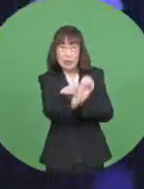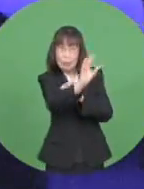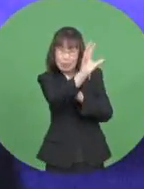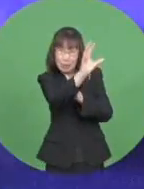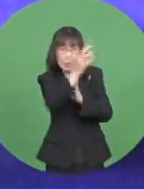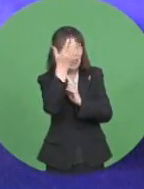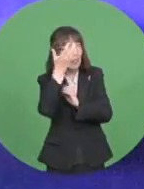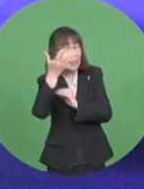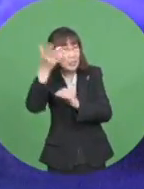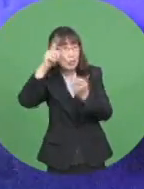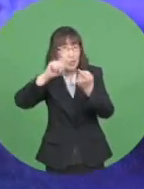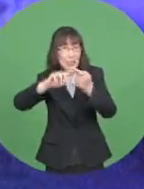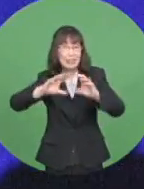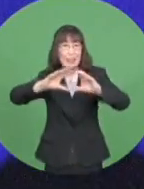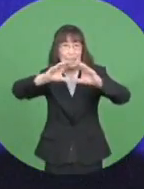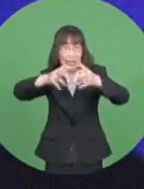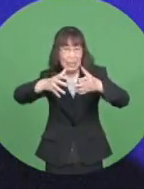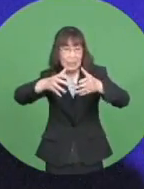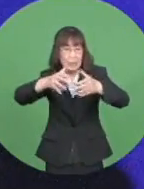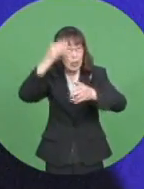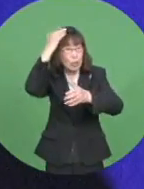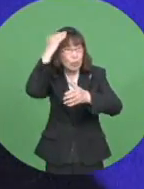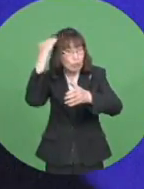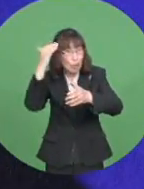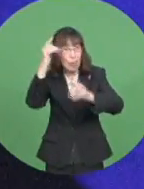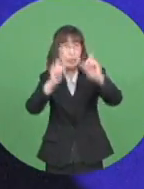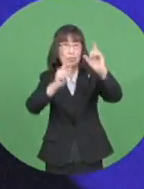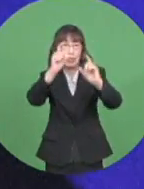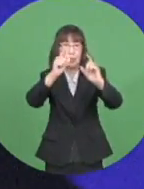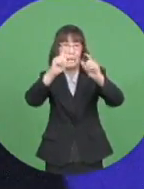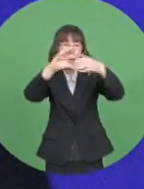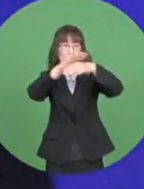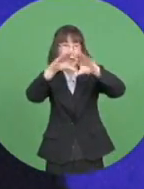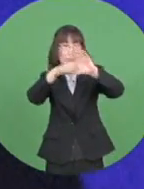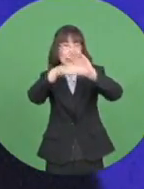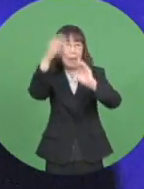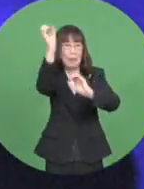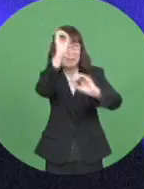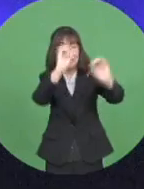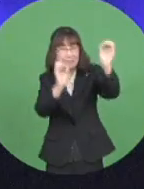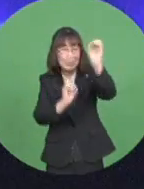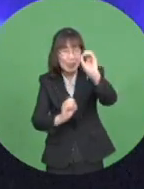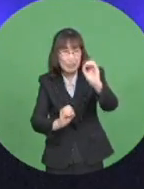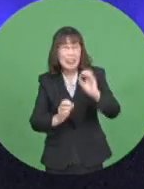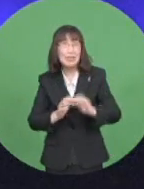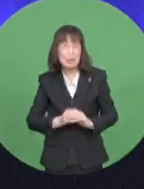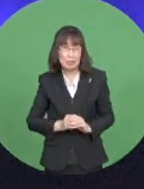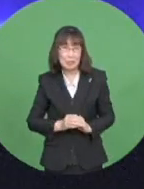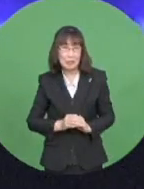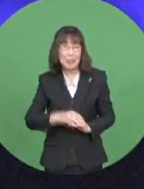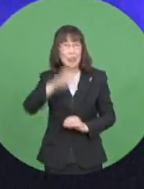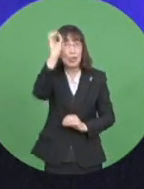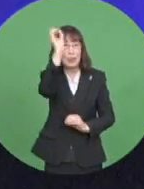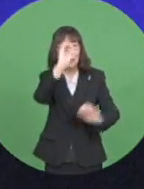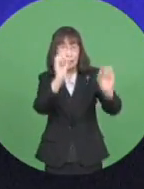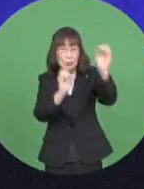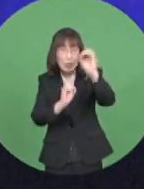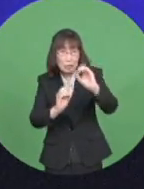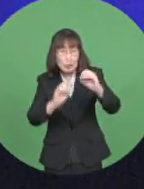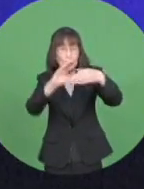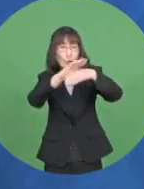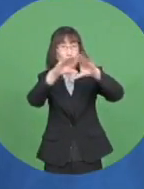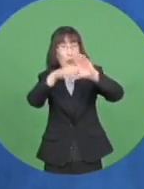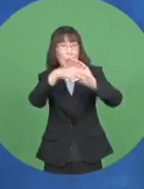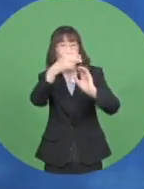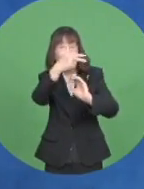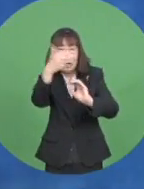想的な世界に黒い象形文字がひらひらと舞い降りてきます。次から次に降ってくる文字に手を触れると